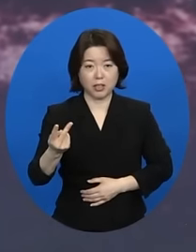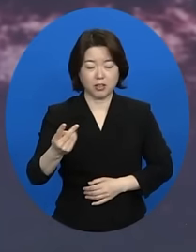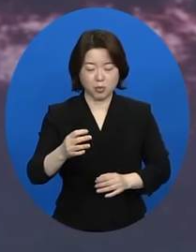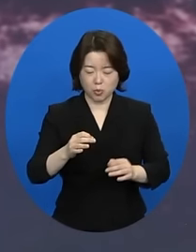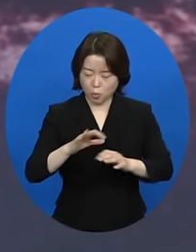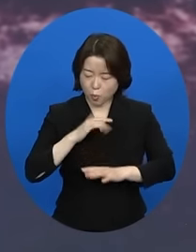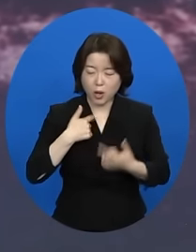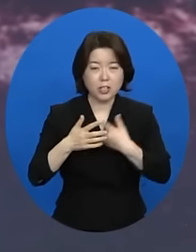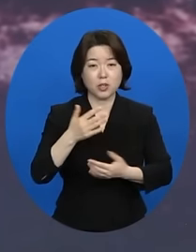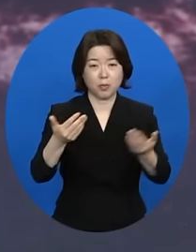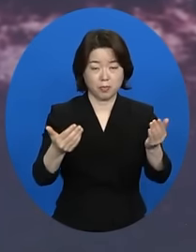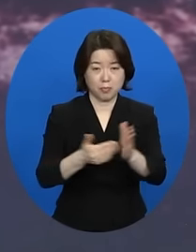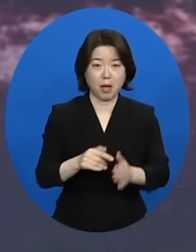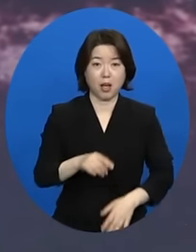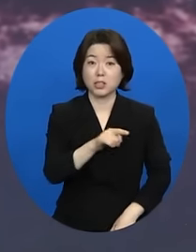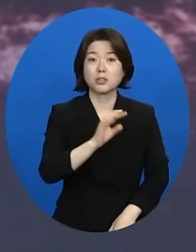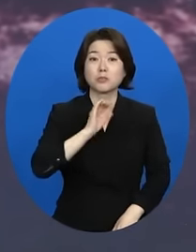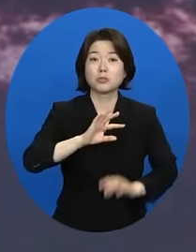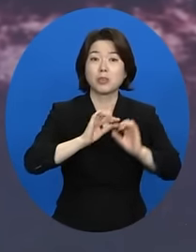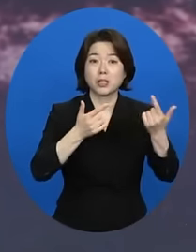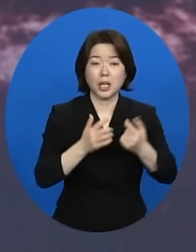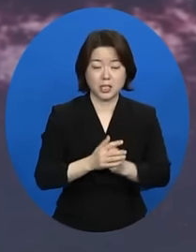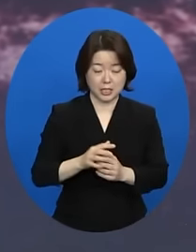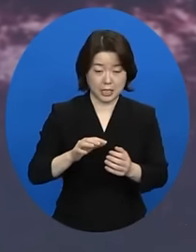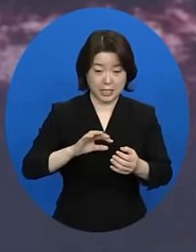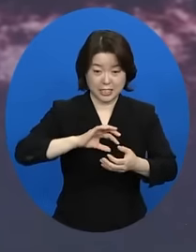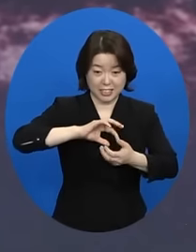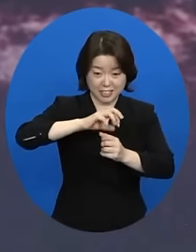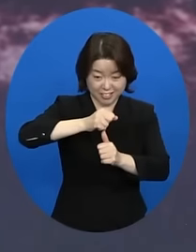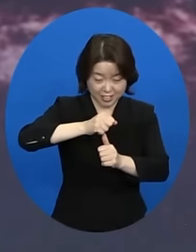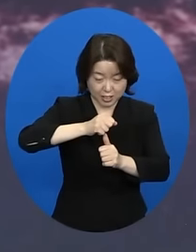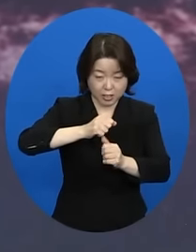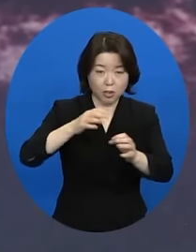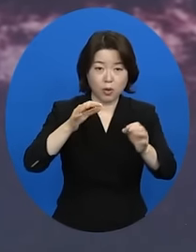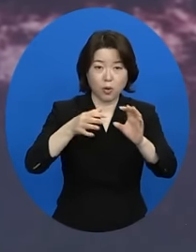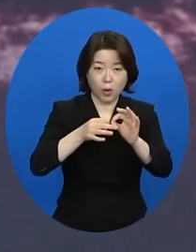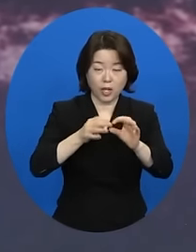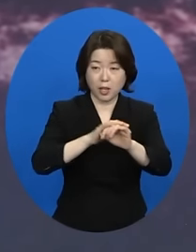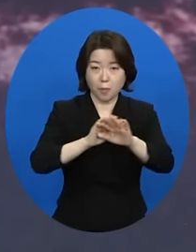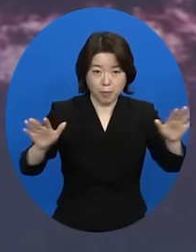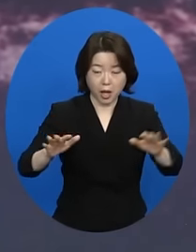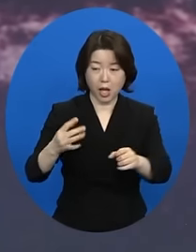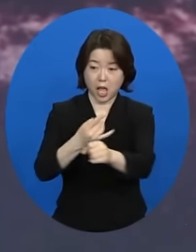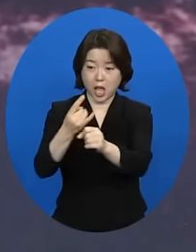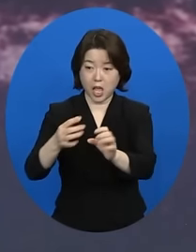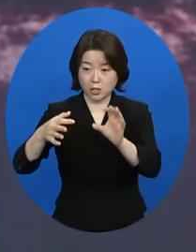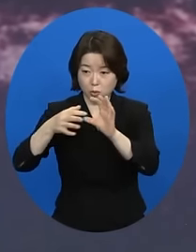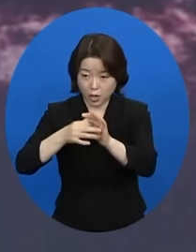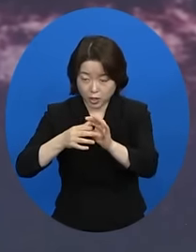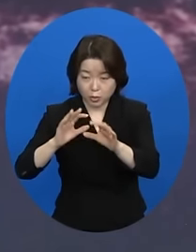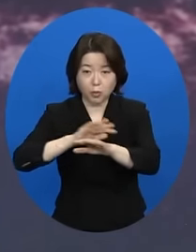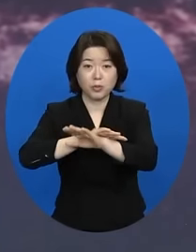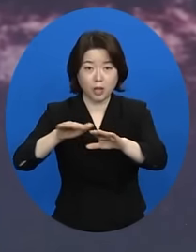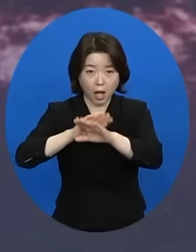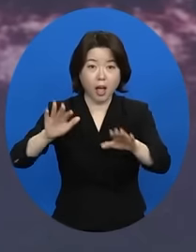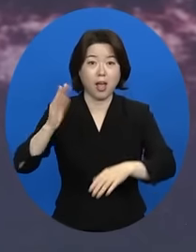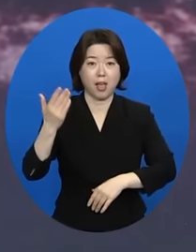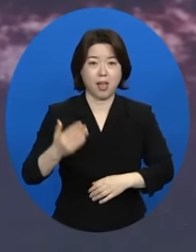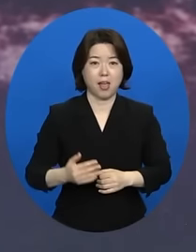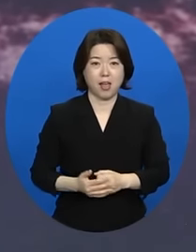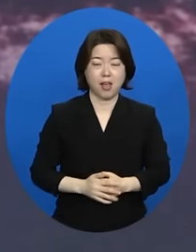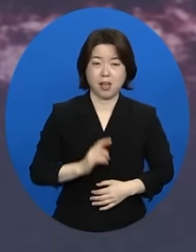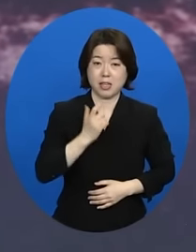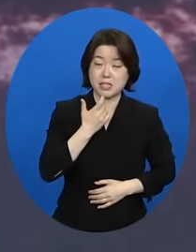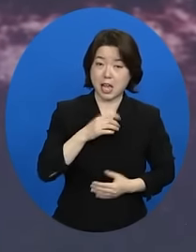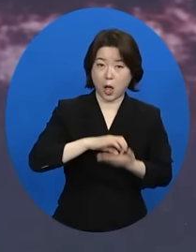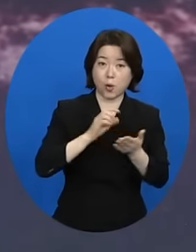합니다. 그뿐이 아니라 묶였던 관계도 풀잖아요. 에서와의 관계도 풉니다. 여러분